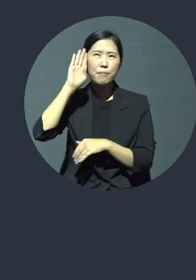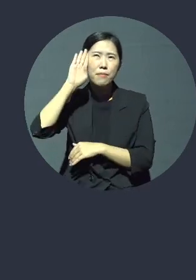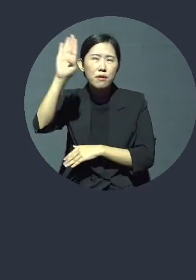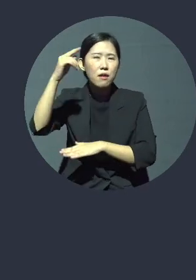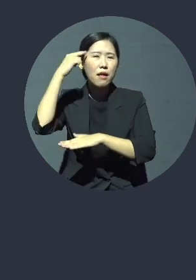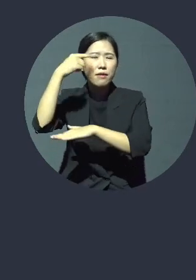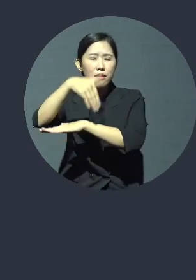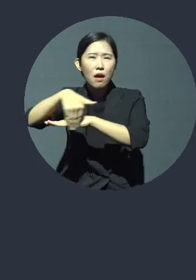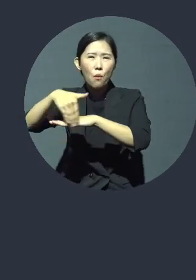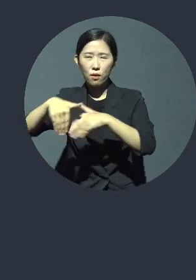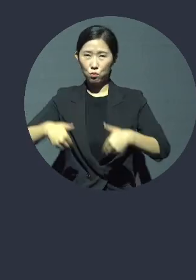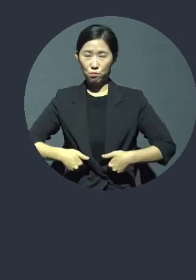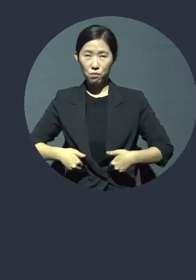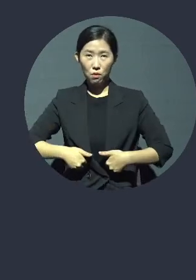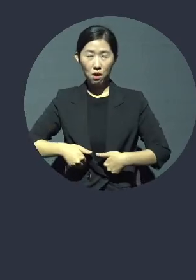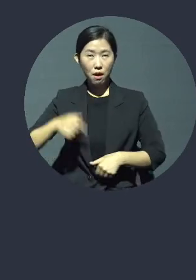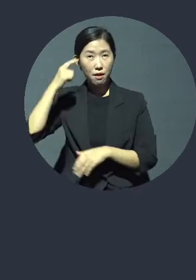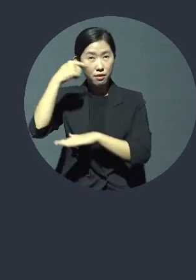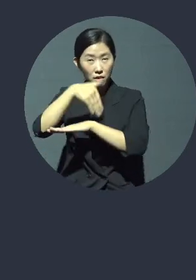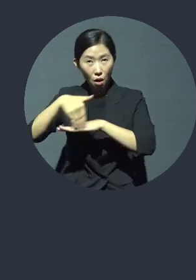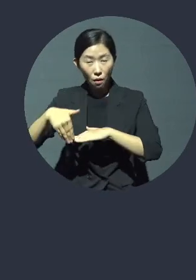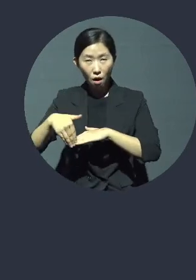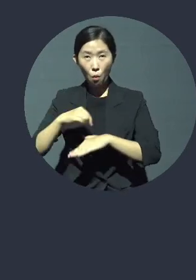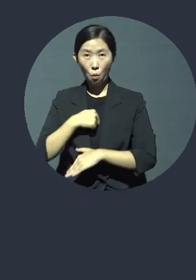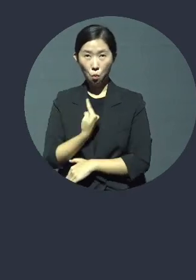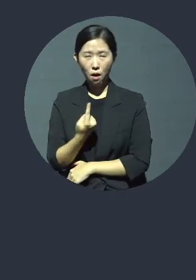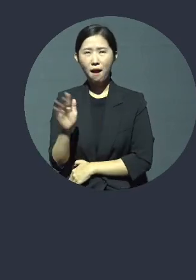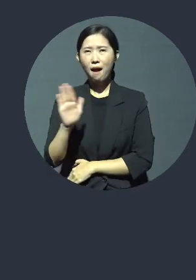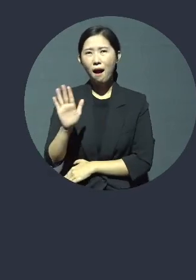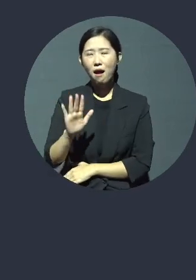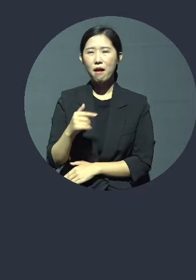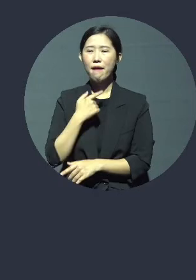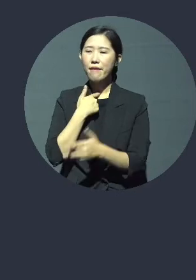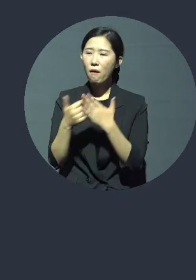분들과 더불어서 싱글 비전을 갖는 것이 대단히 중요합니다.